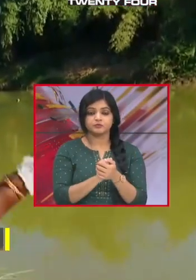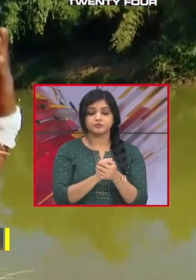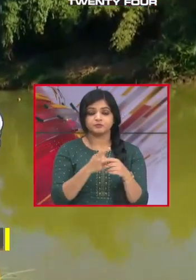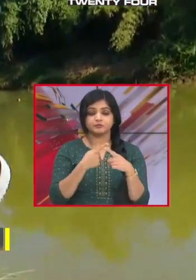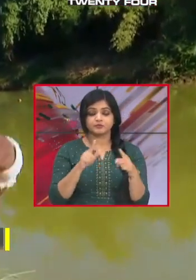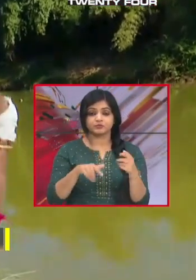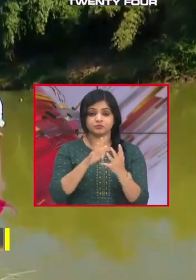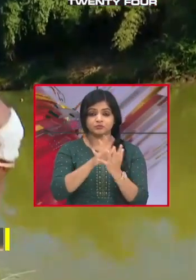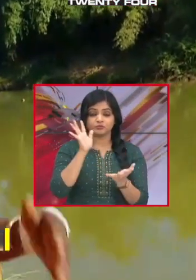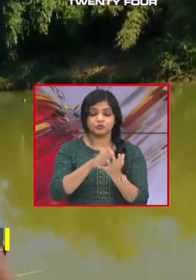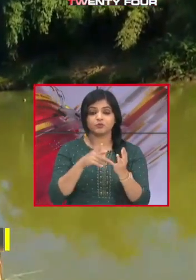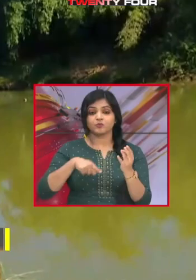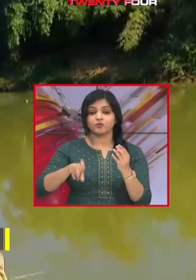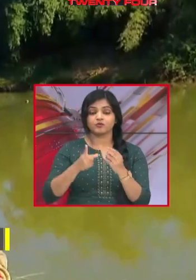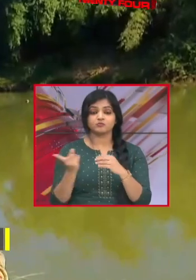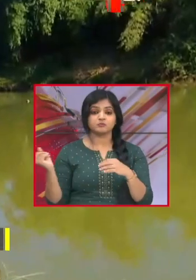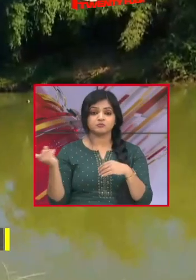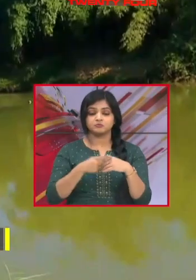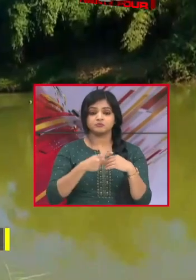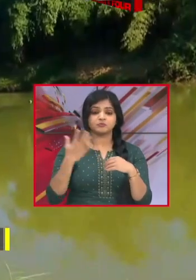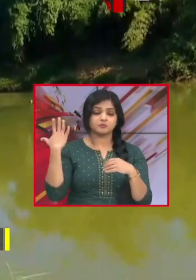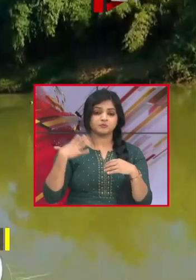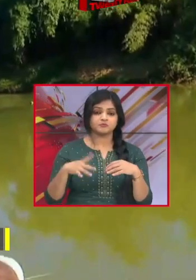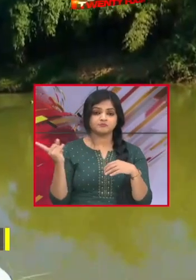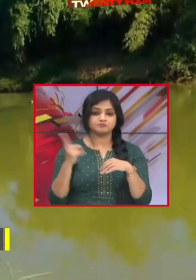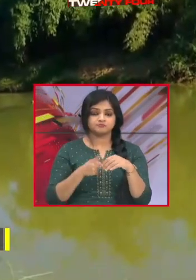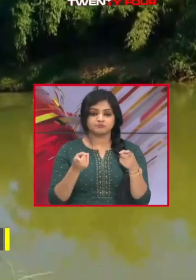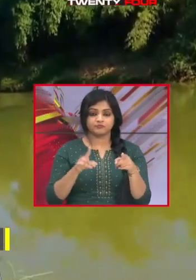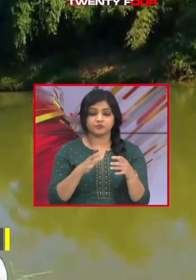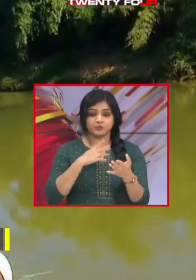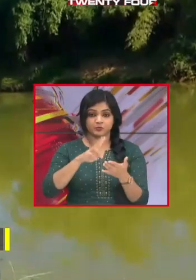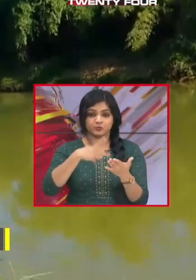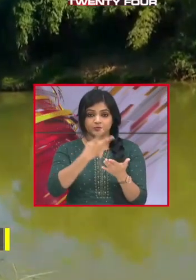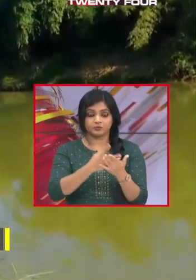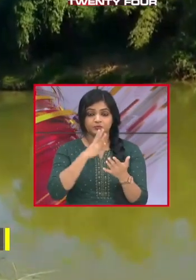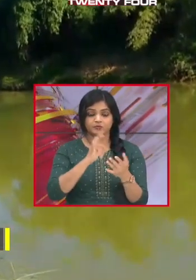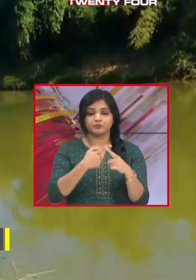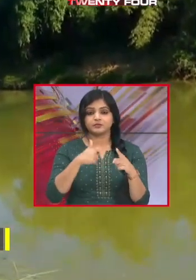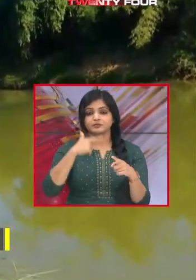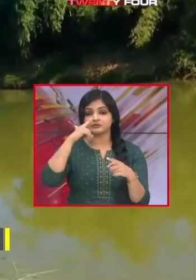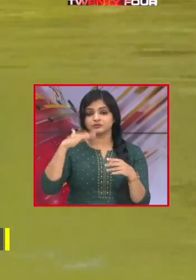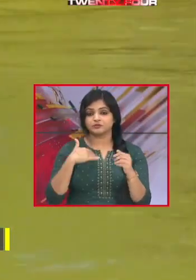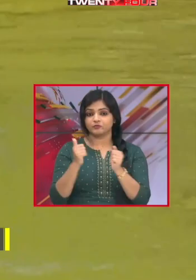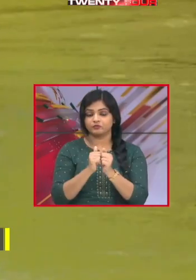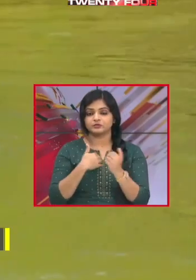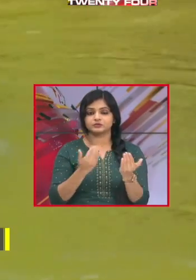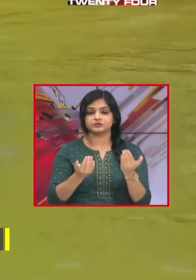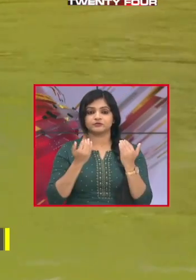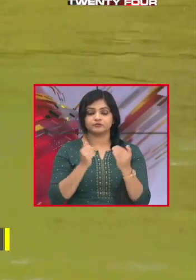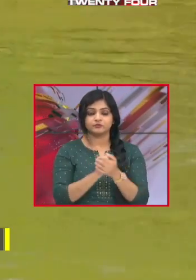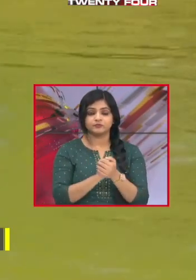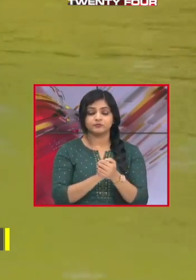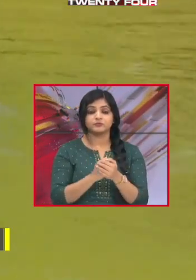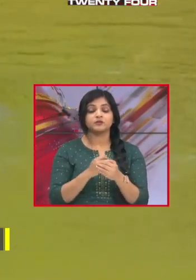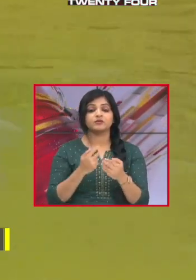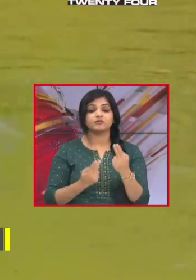തന്നെ മുതല വാഴ കൊണ്ടൊരു ഒറ്റയടി ഈ ഭാഗം മൊത്തം അടിച്ചുപോയി. വീഴേണ്ടതായിരുന്നു, പിന്നെ എൻ്റെ അനിയത്തി കൂടെ ഉള്ളതുകൊണ്ട് ഞാൻ രക്ഷപ്പെട്ടാണ്. ആദിവാസികൾ